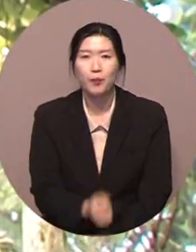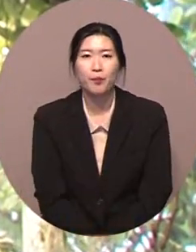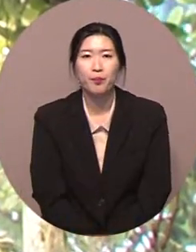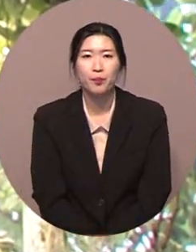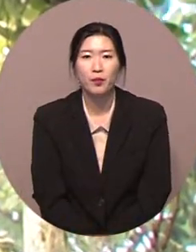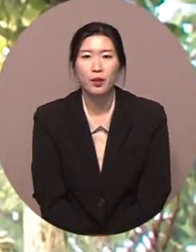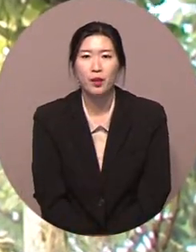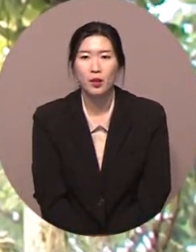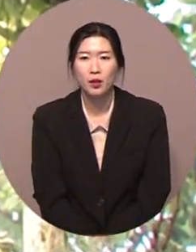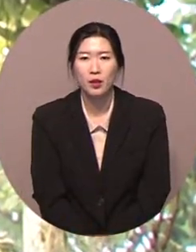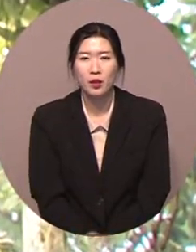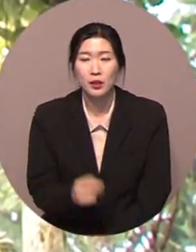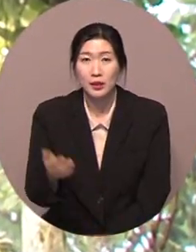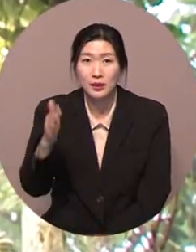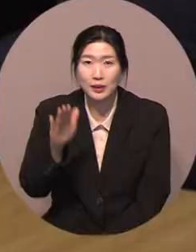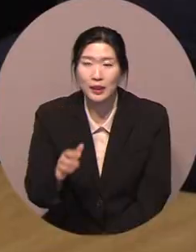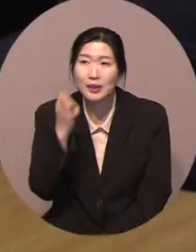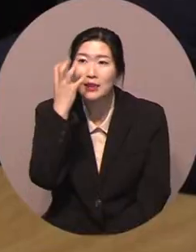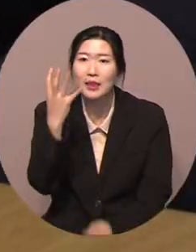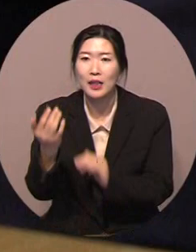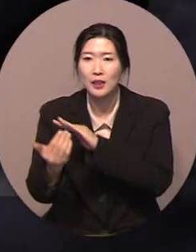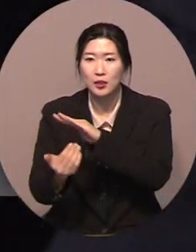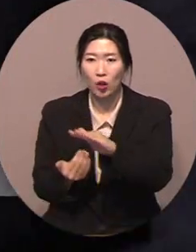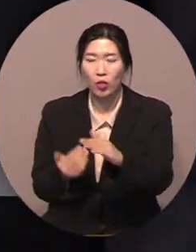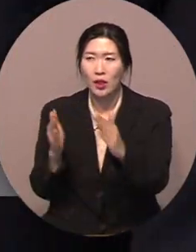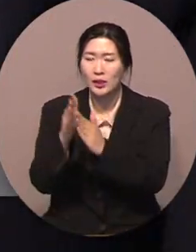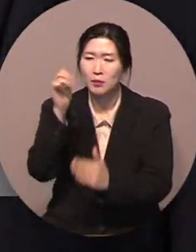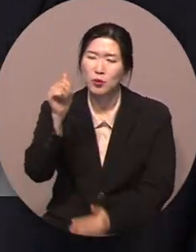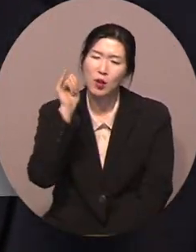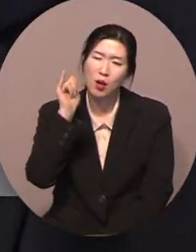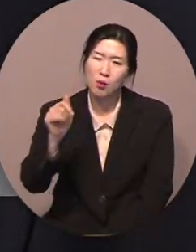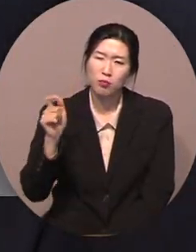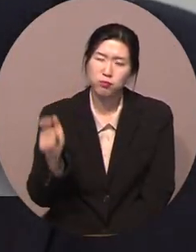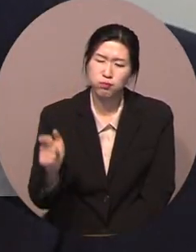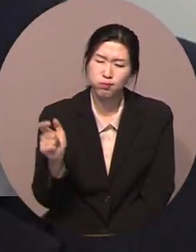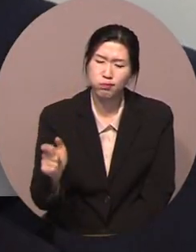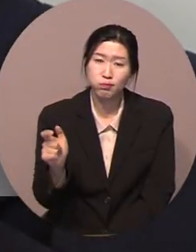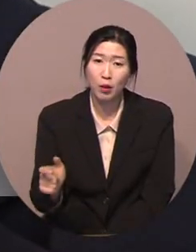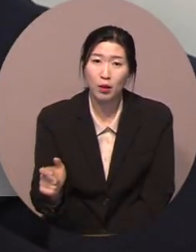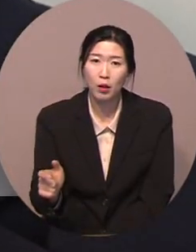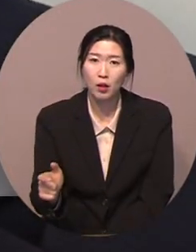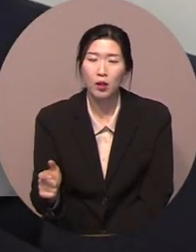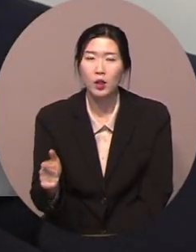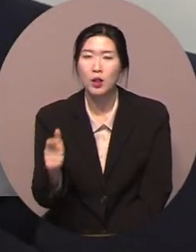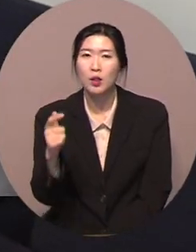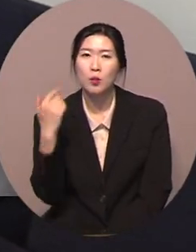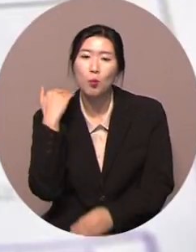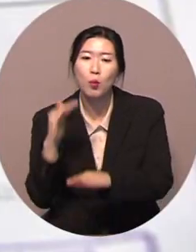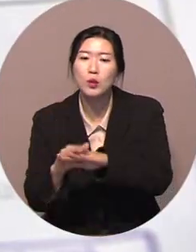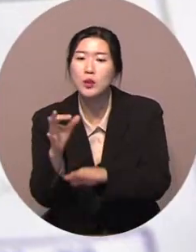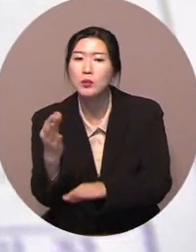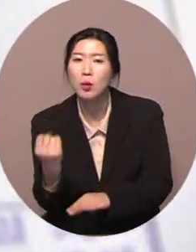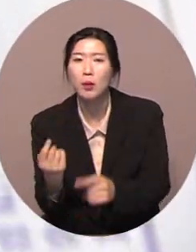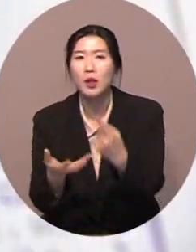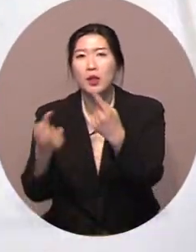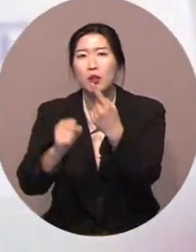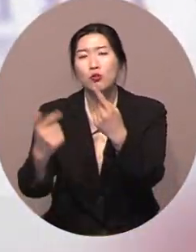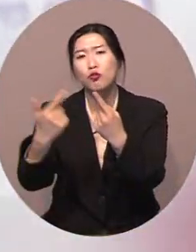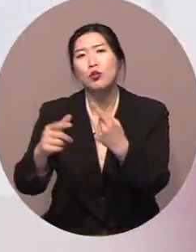이사했습니다. 하지만 넉 달 전 전셋집 임대인은 연락이 끊겼고 보증금 1억 6천만 원도